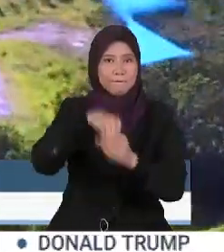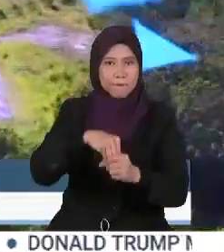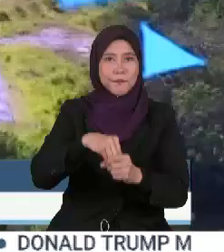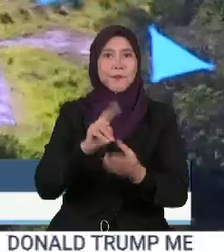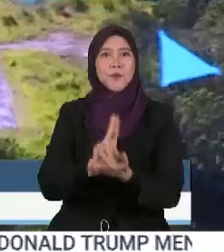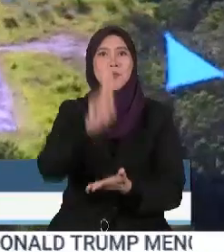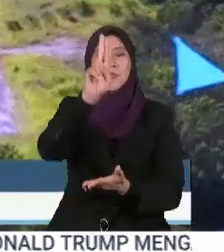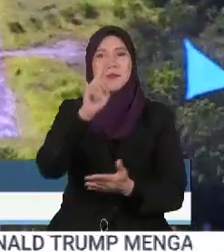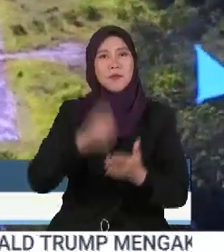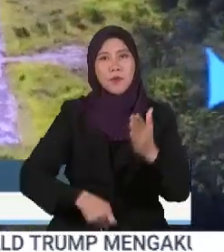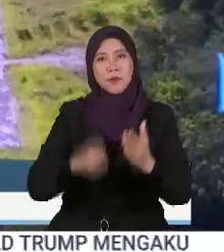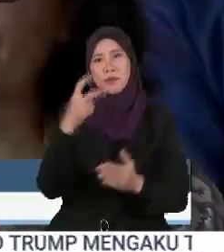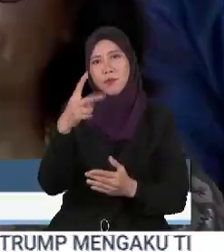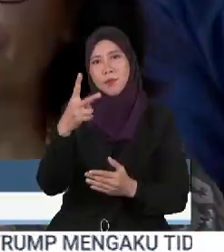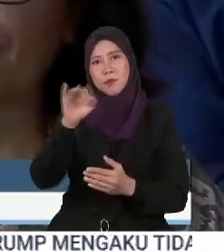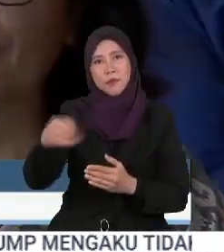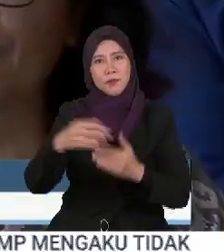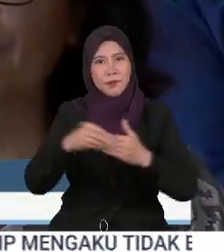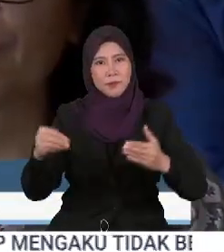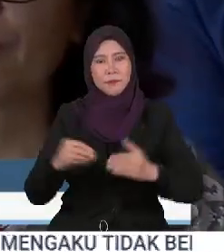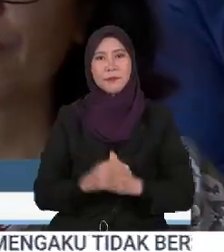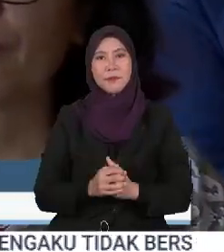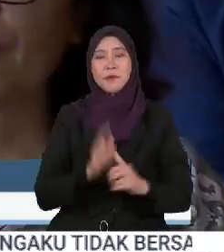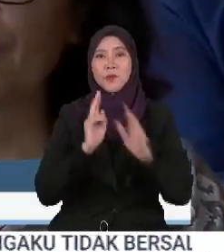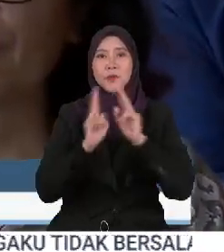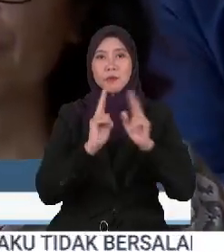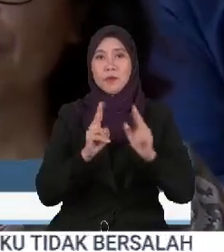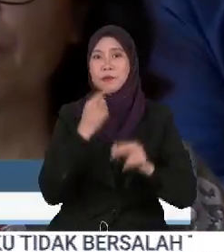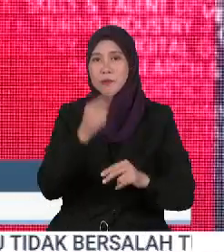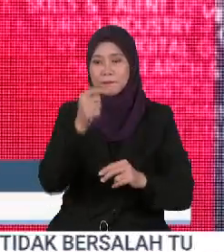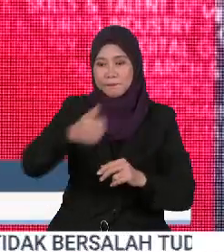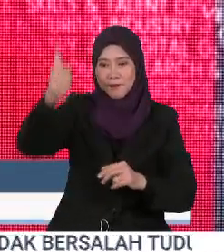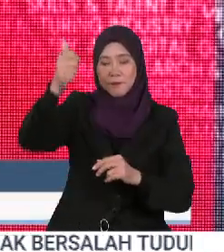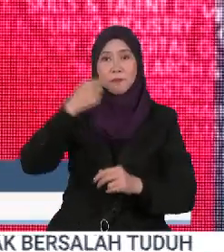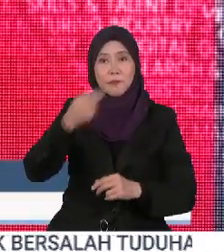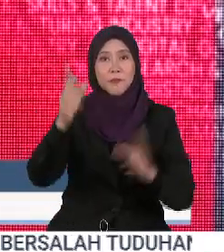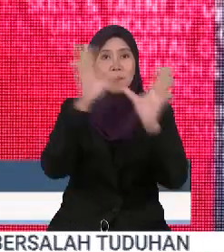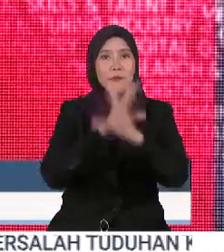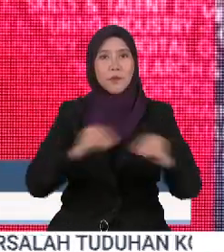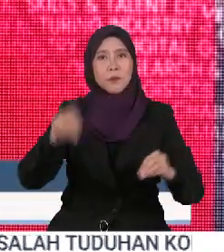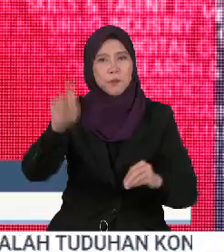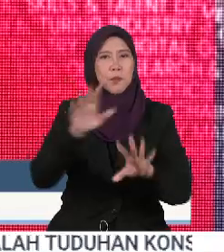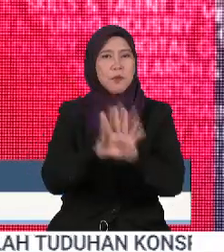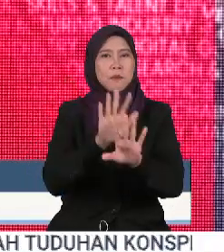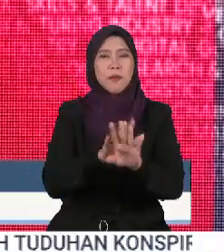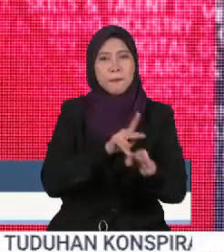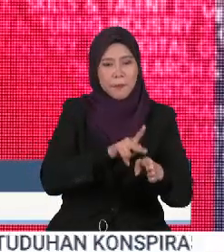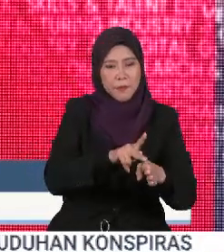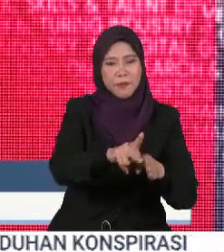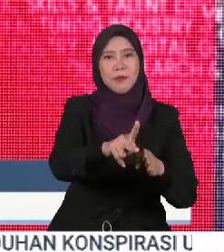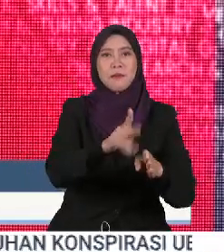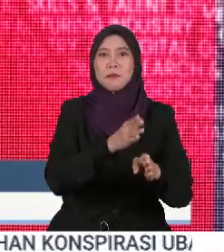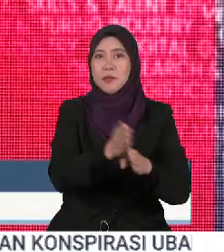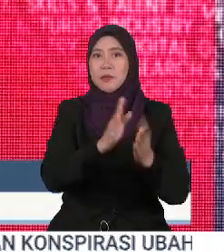universiti dengan kos RM12 juta. Terdahulu dalam ucapannya, Premier berkata Sarawak memerlukan lebih ramai pakar dalam